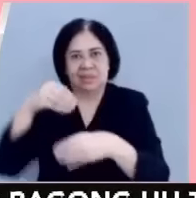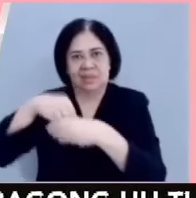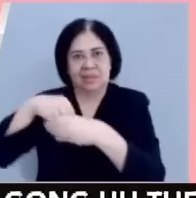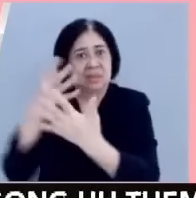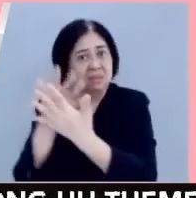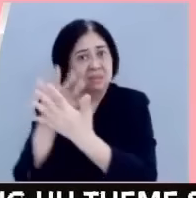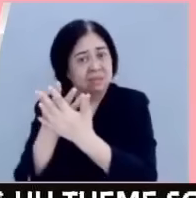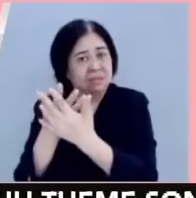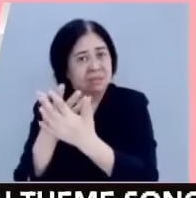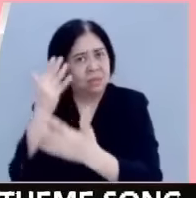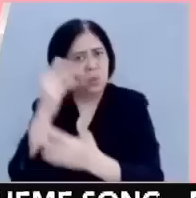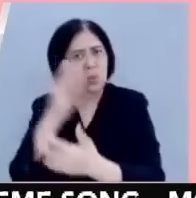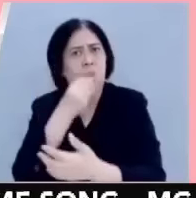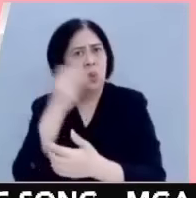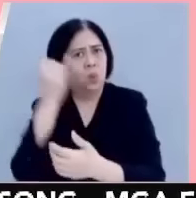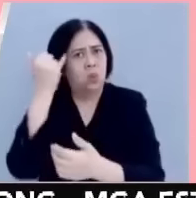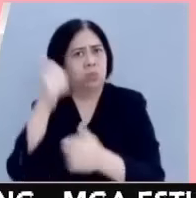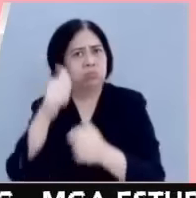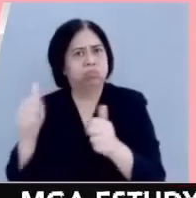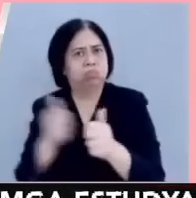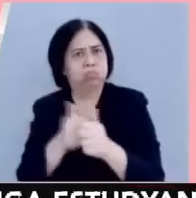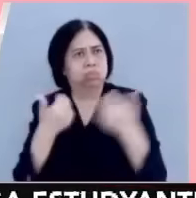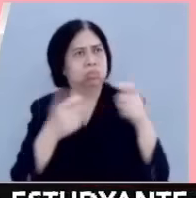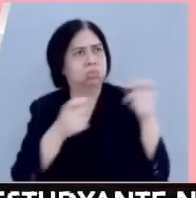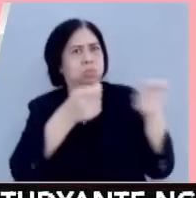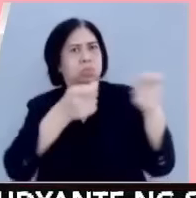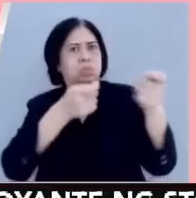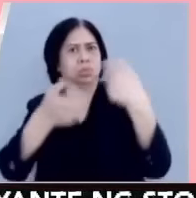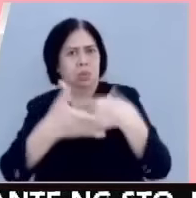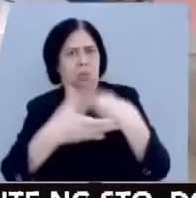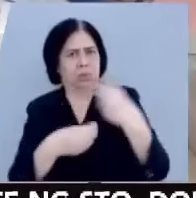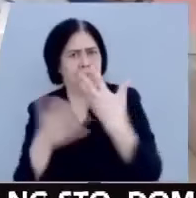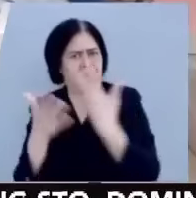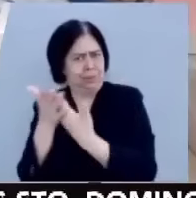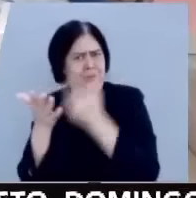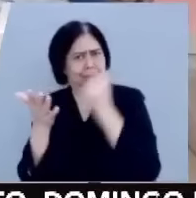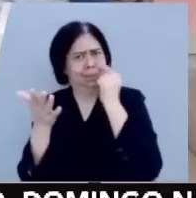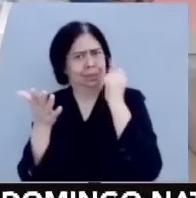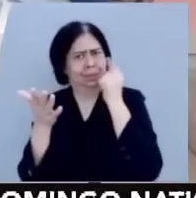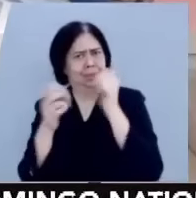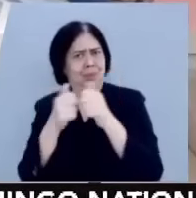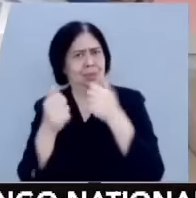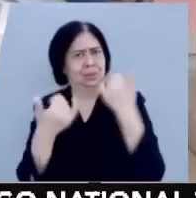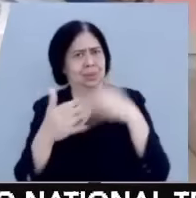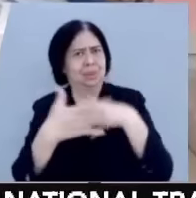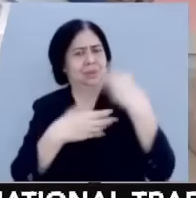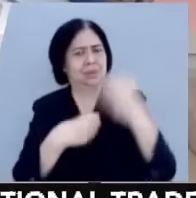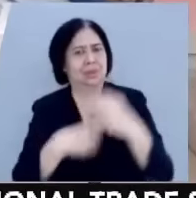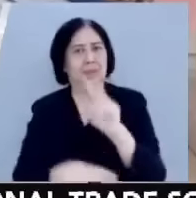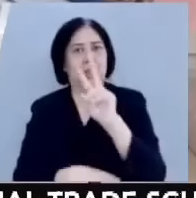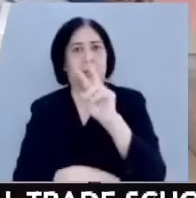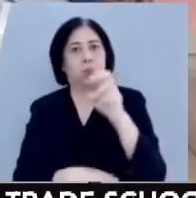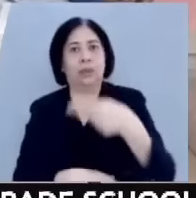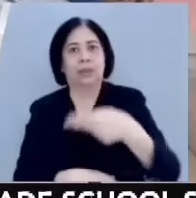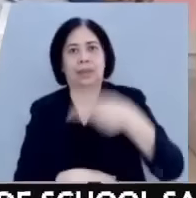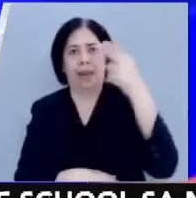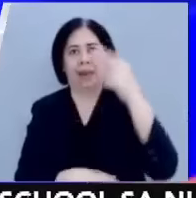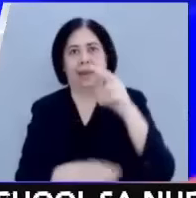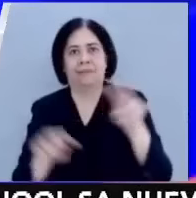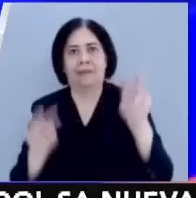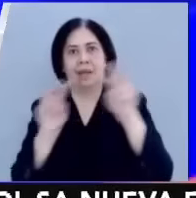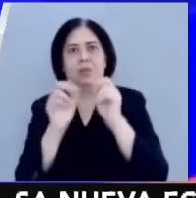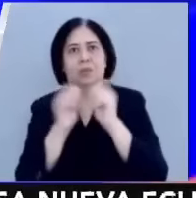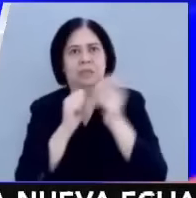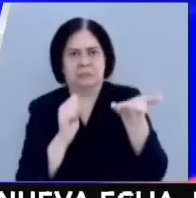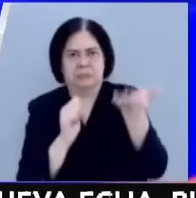Sino mga nasa likod diyan at paano nila nagagawa kahit nakakulong na sila ah 200 High value detainees ang and doon